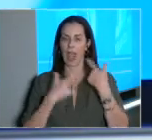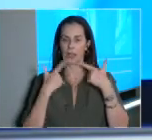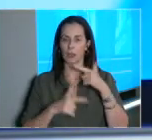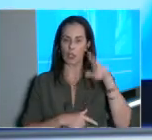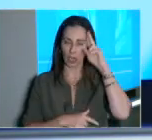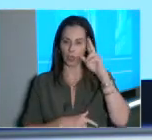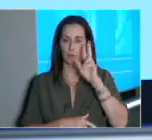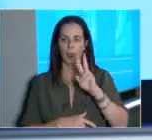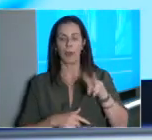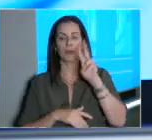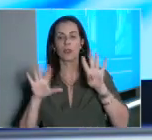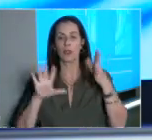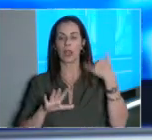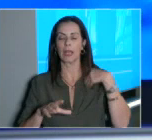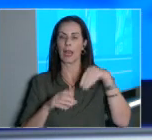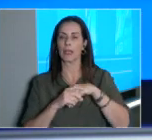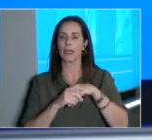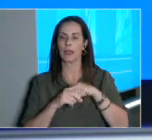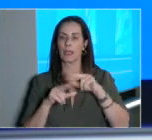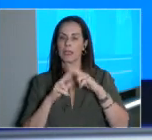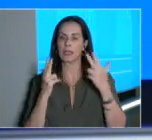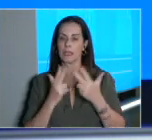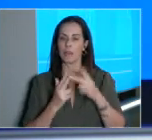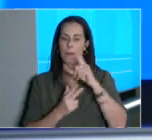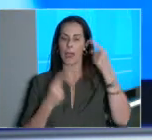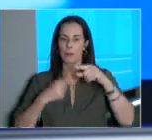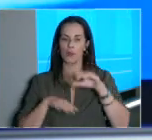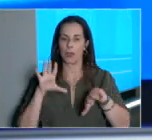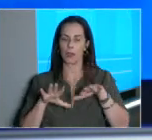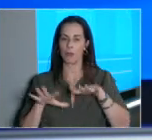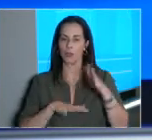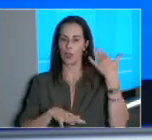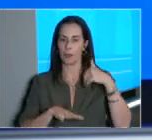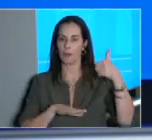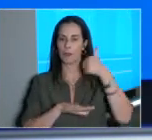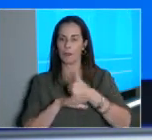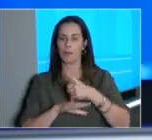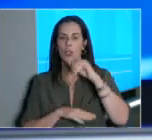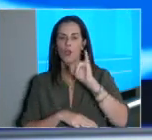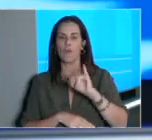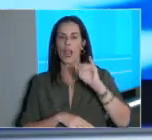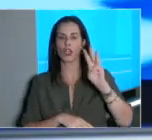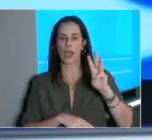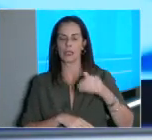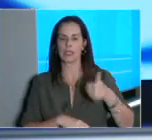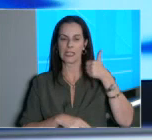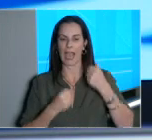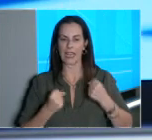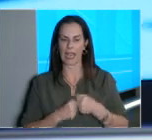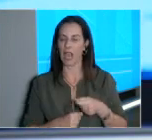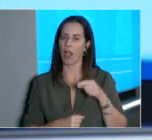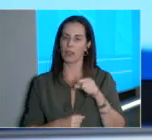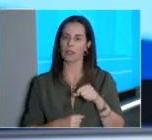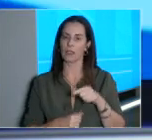ההסברה. וב-2009? ב-2009 הייתי חלק מצוות 100 ימים של הממשלה, שהיה בראשות יובל שטייניץ. אוקיי. וזה